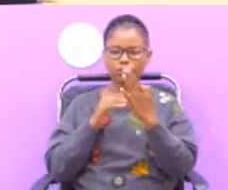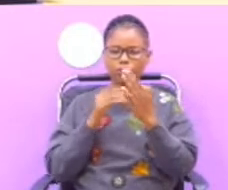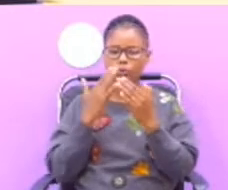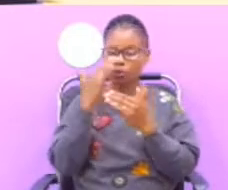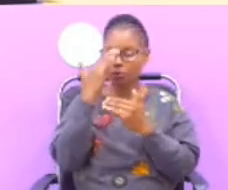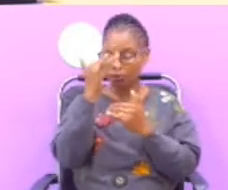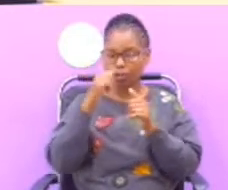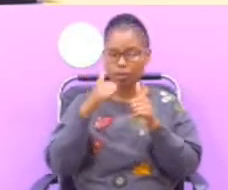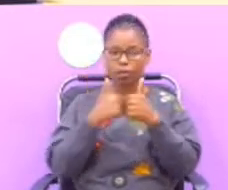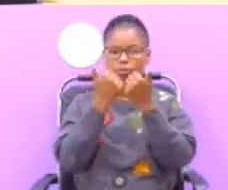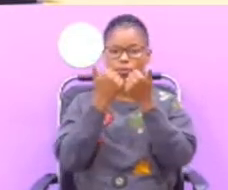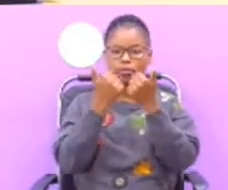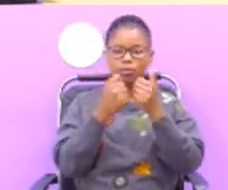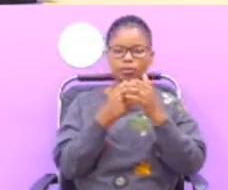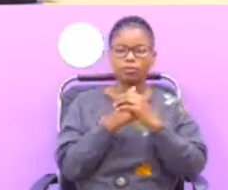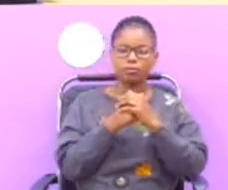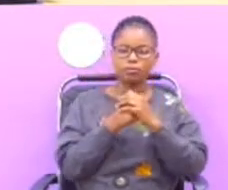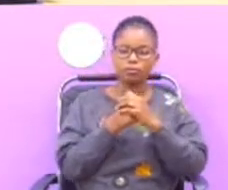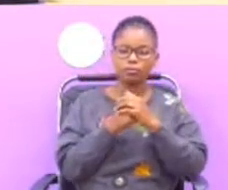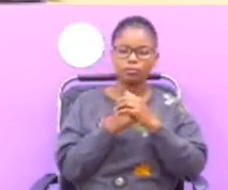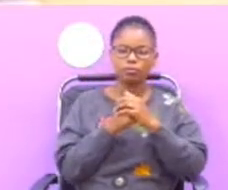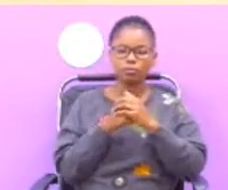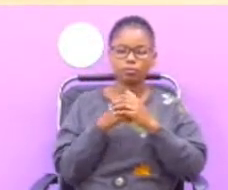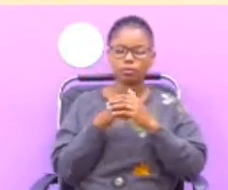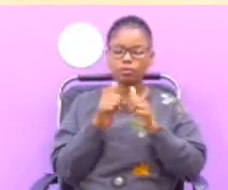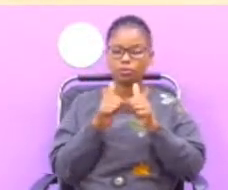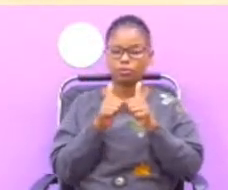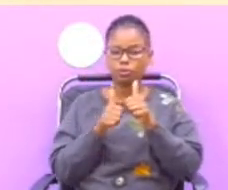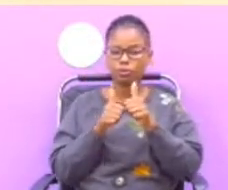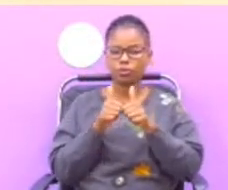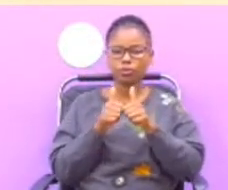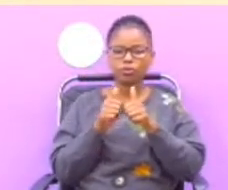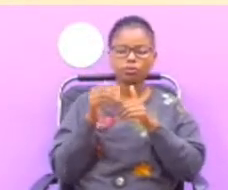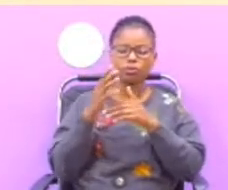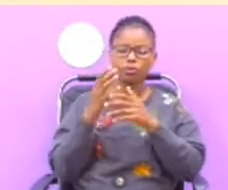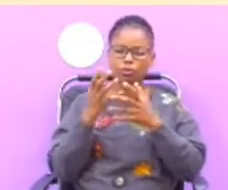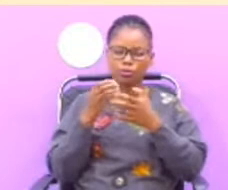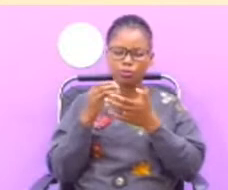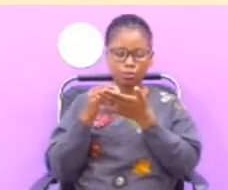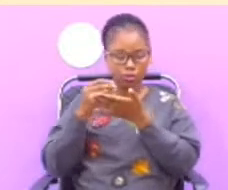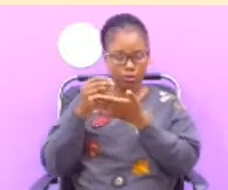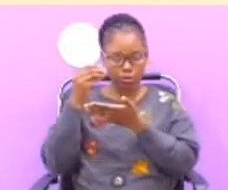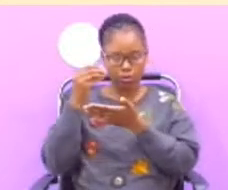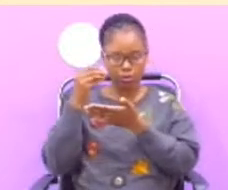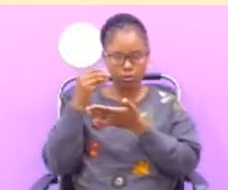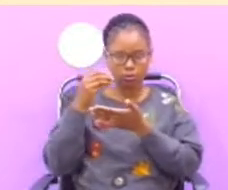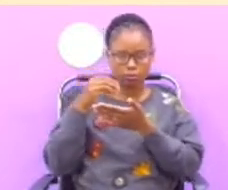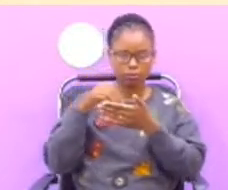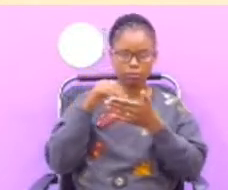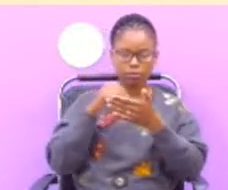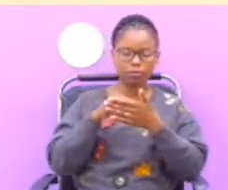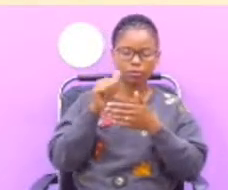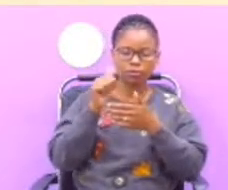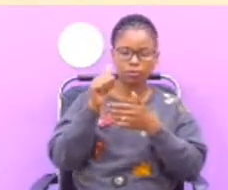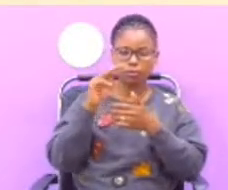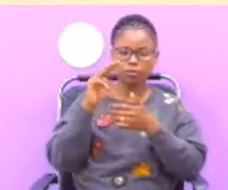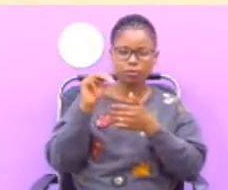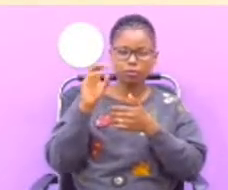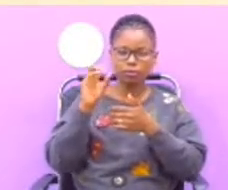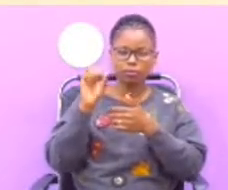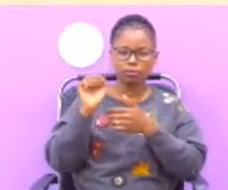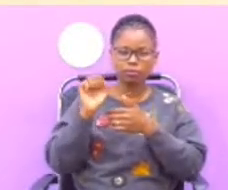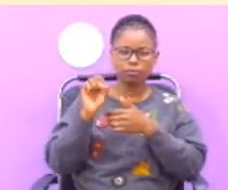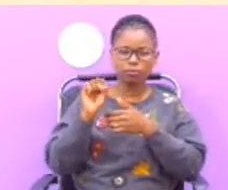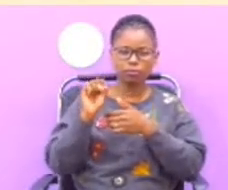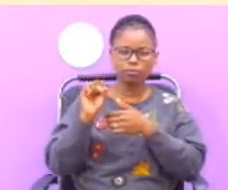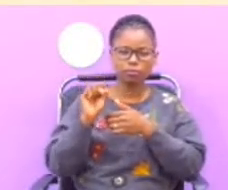maundu mariku Ngai witu arenda guturuta thiini wamo ingira thiini wa ibuku ria Amos